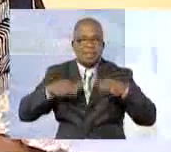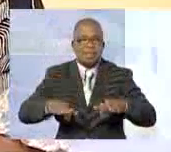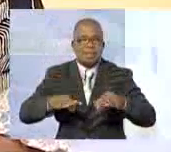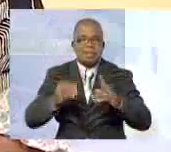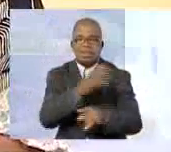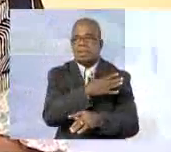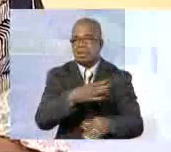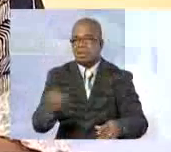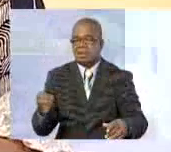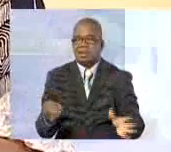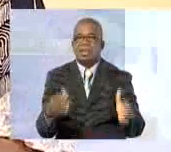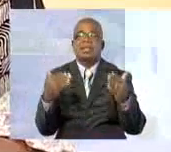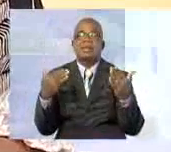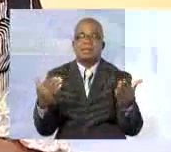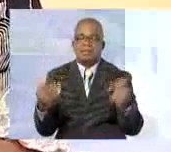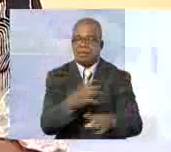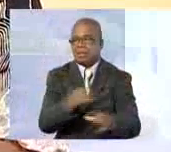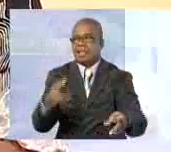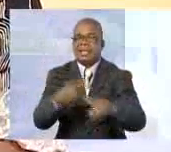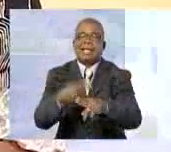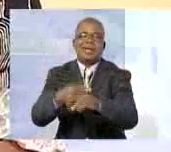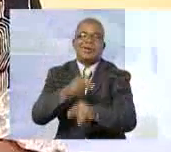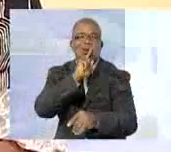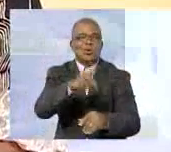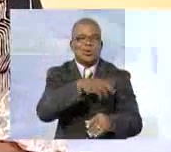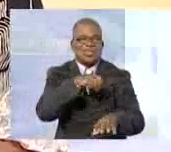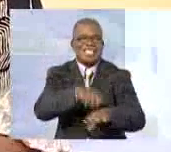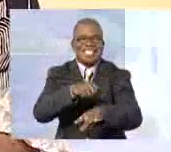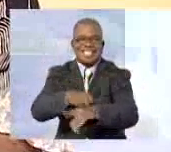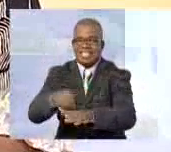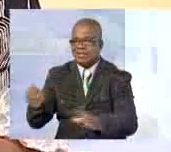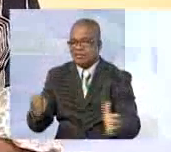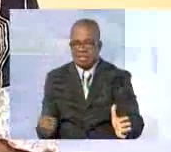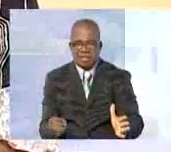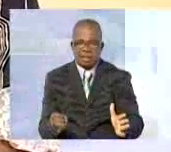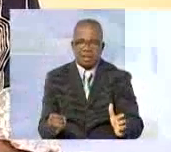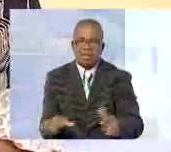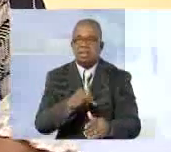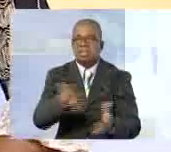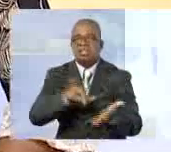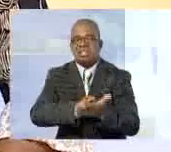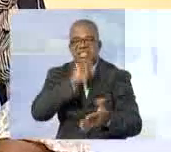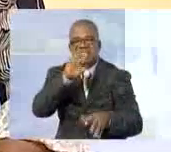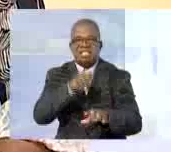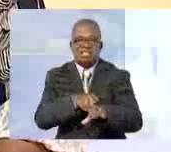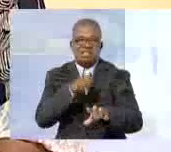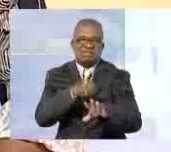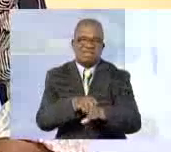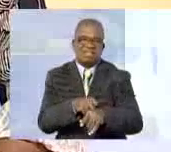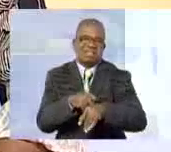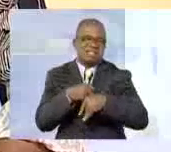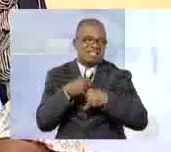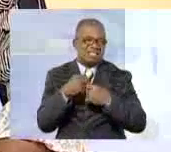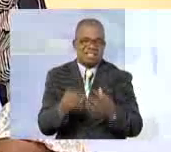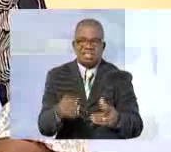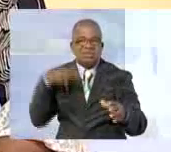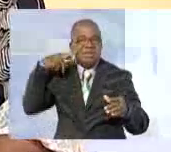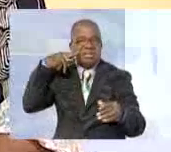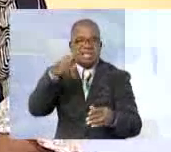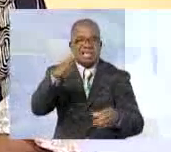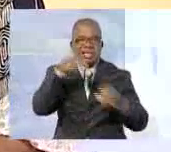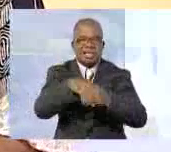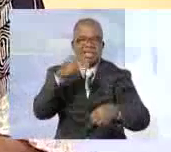au rang de commandeur dans l'Ordre du Mérite National. C'était hier, lors de la messe de requiem à la cathédrale Saint-Paul